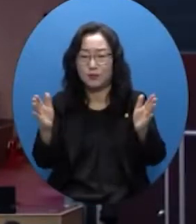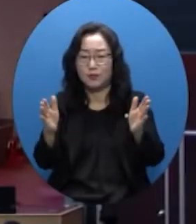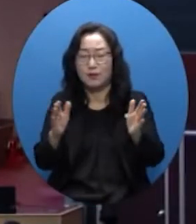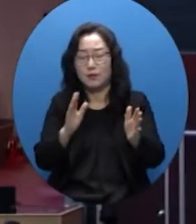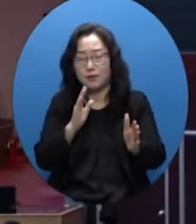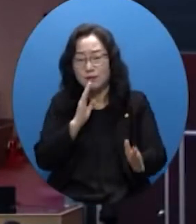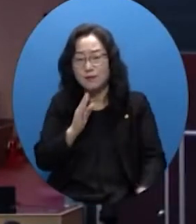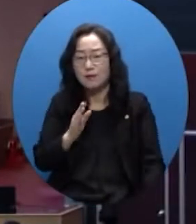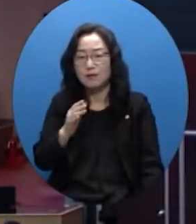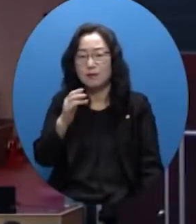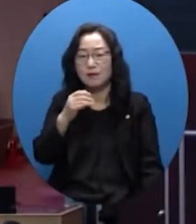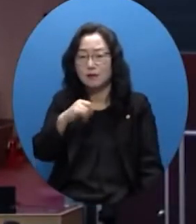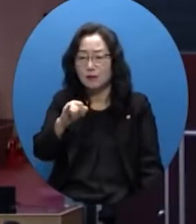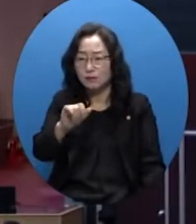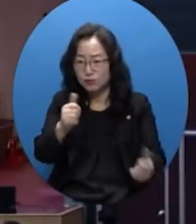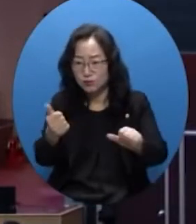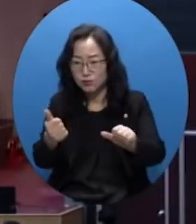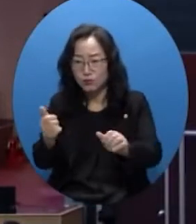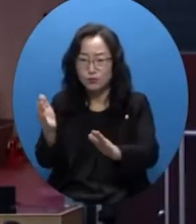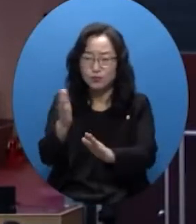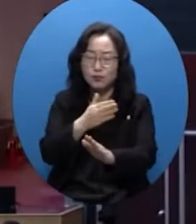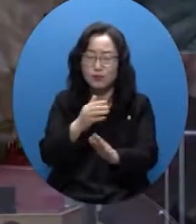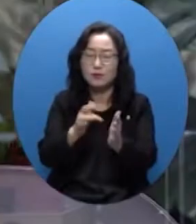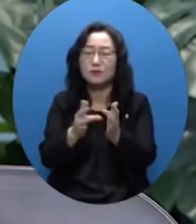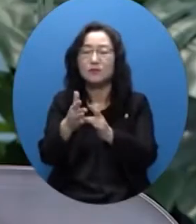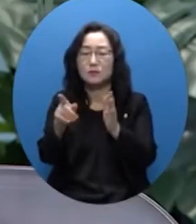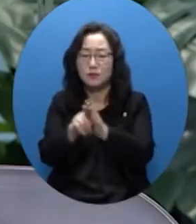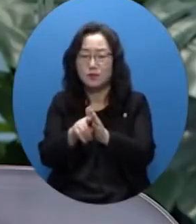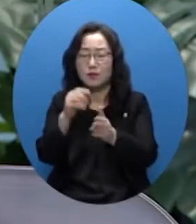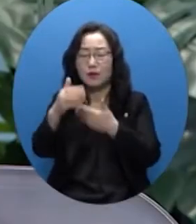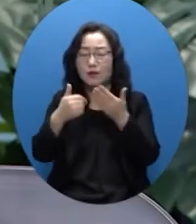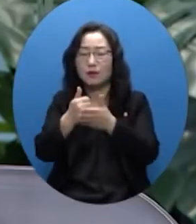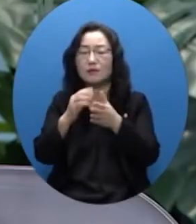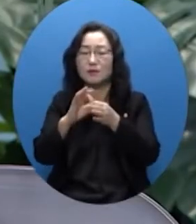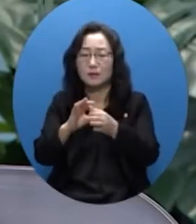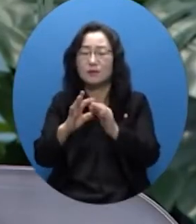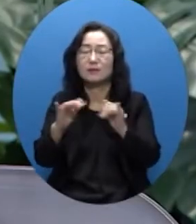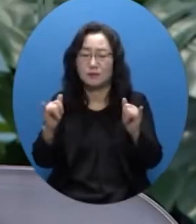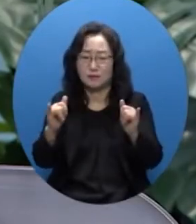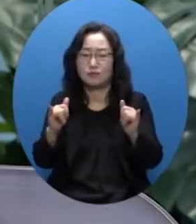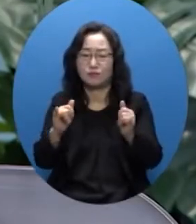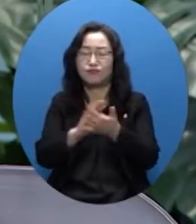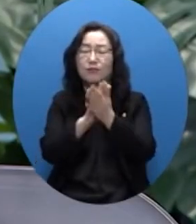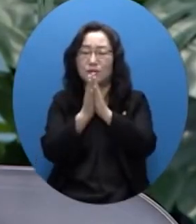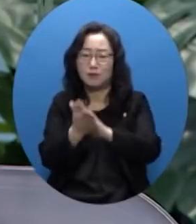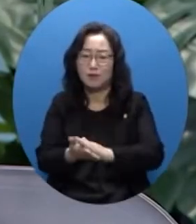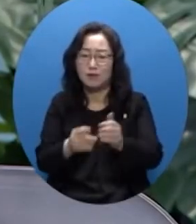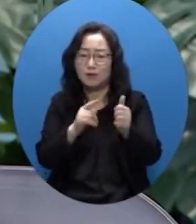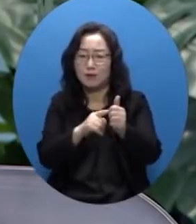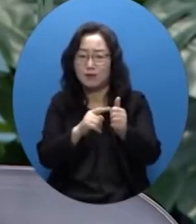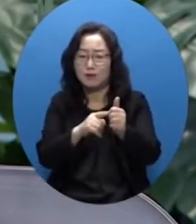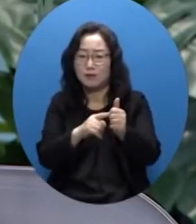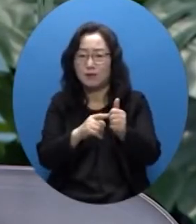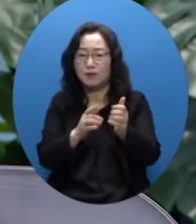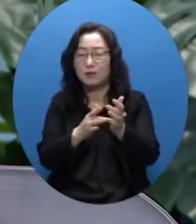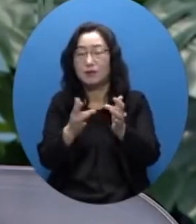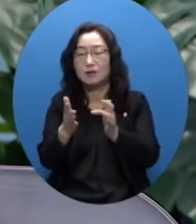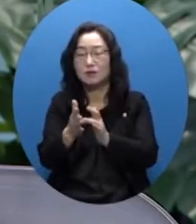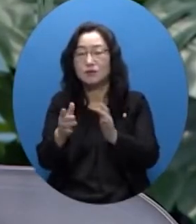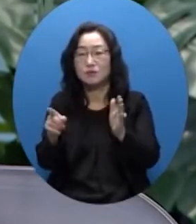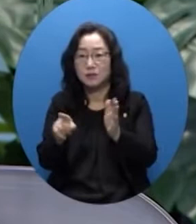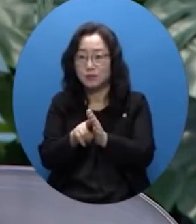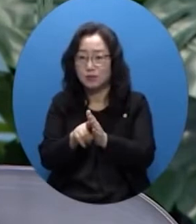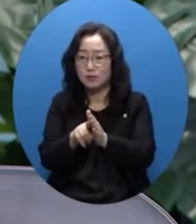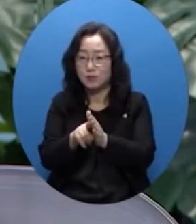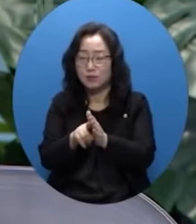앞에서 예수를 영접하고 하나님의 자녀가 되었습니다 여류 박사님 예수님을 받은 사건은 일본